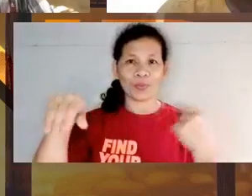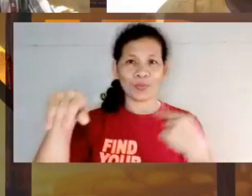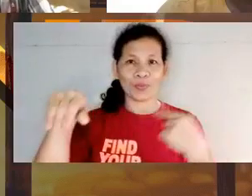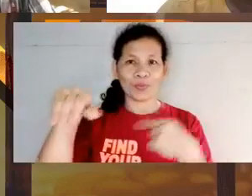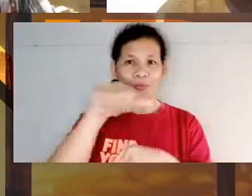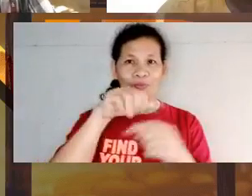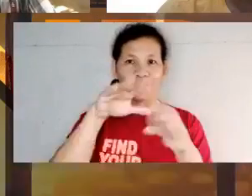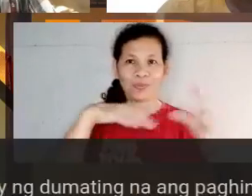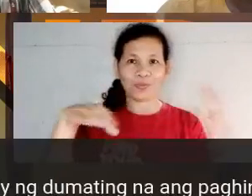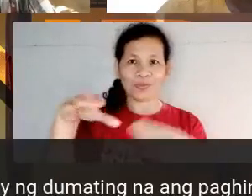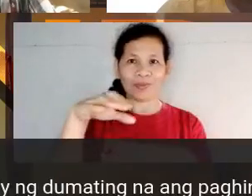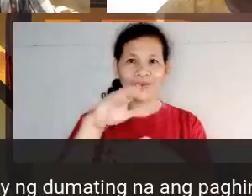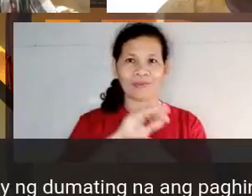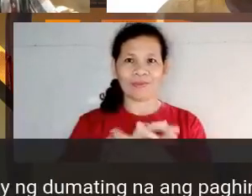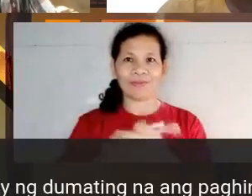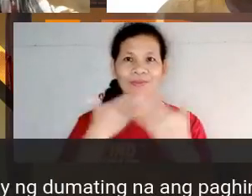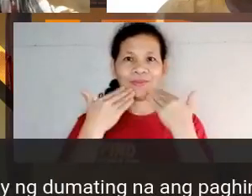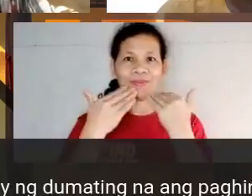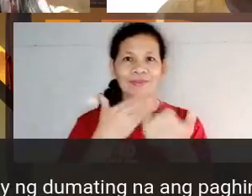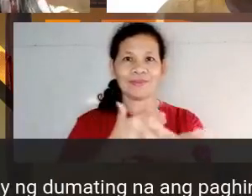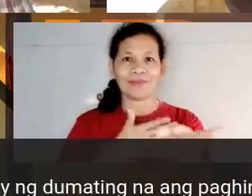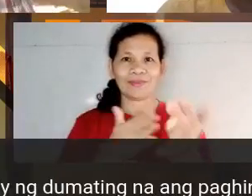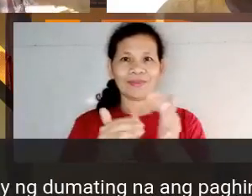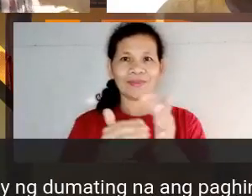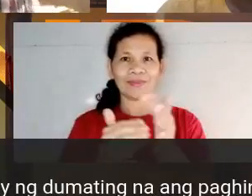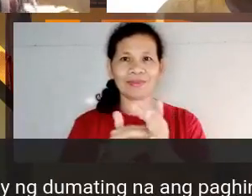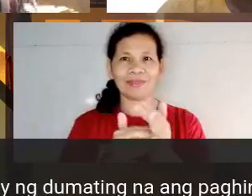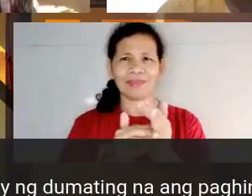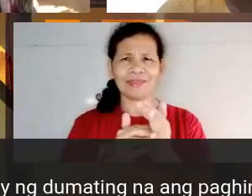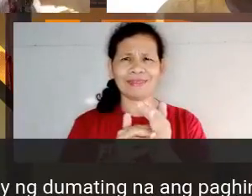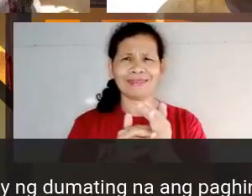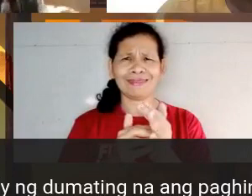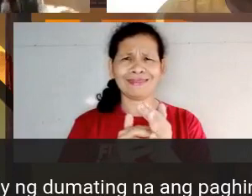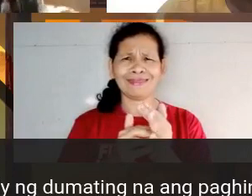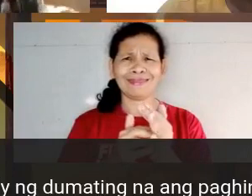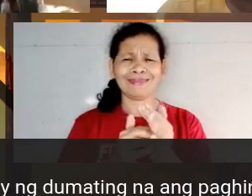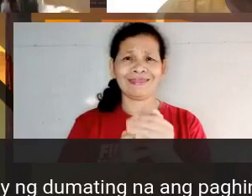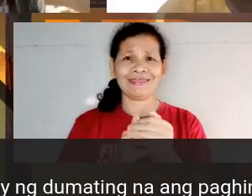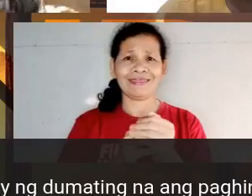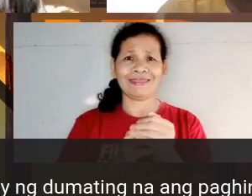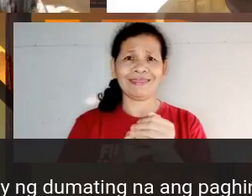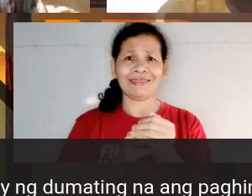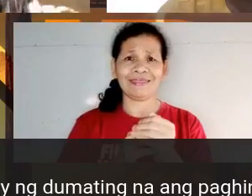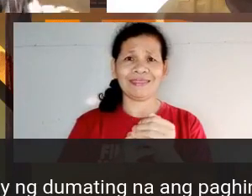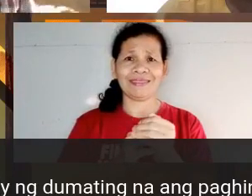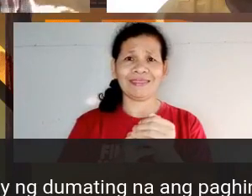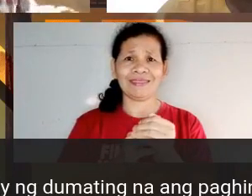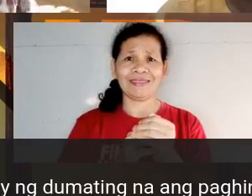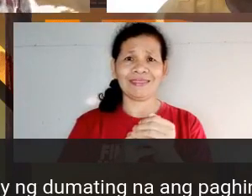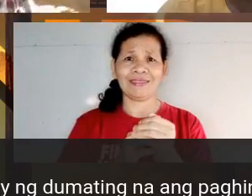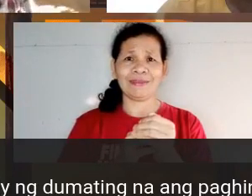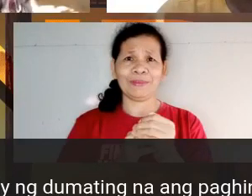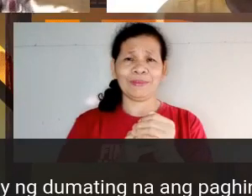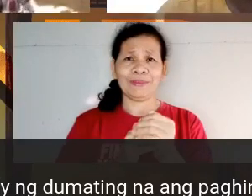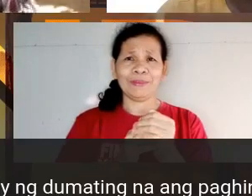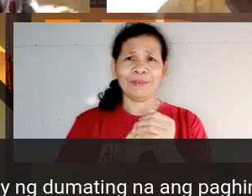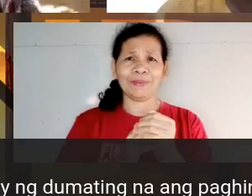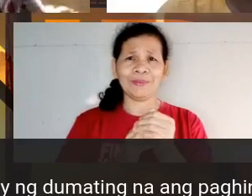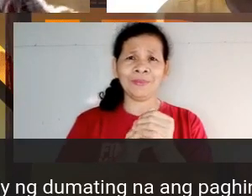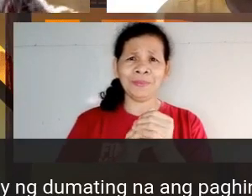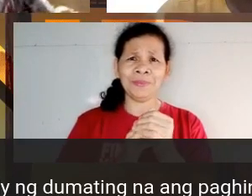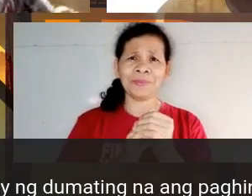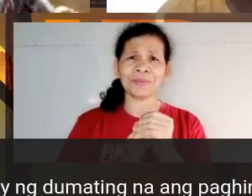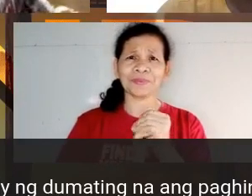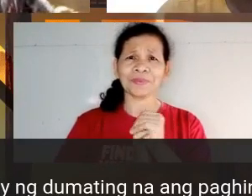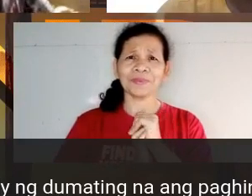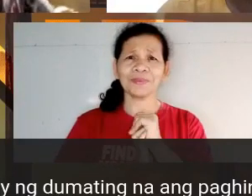Okay, maraming salamat po. Maraming salamat po. May pahabol po si Ma'am Noemi, Ate Noemi. Meron